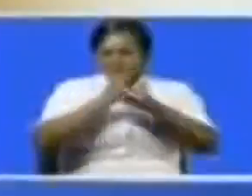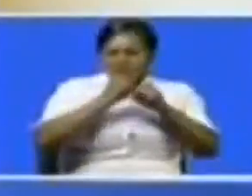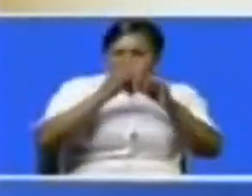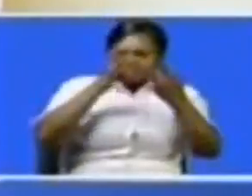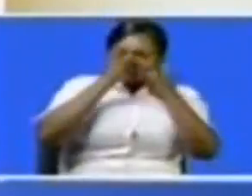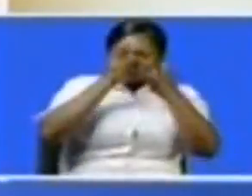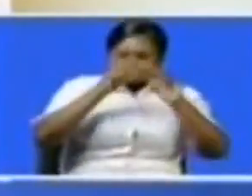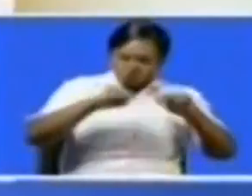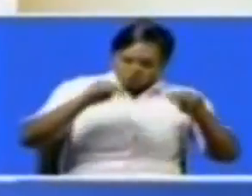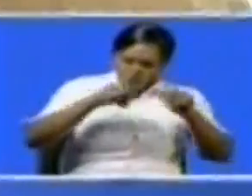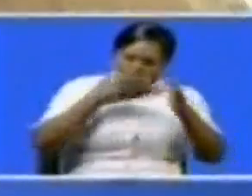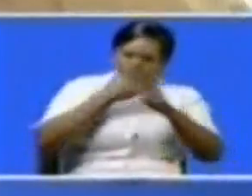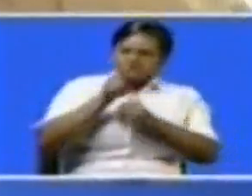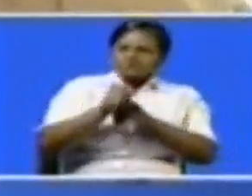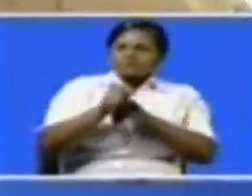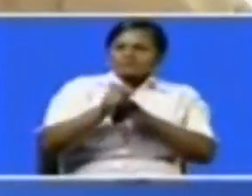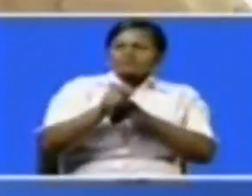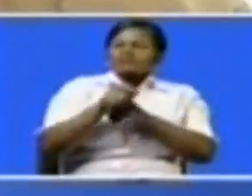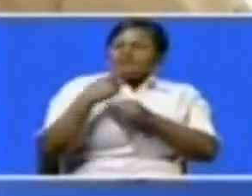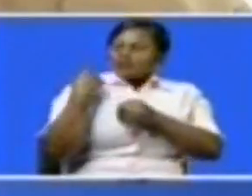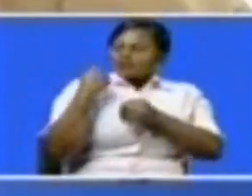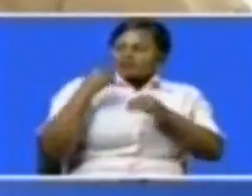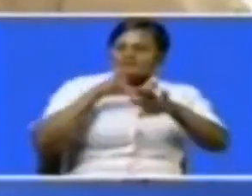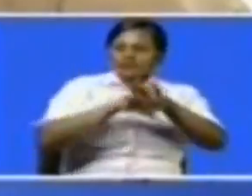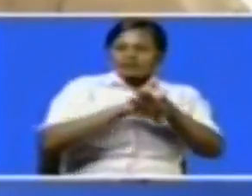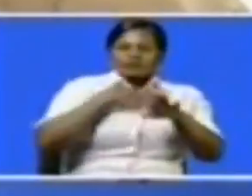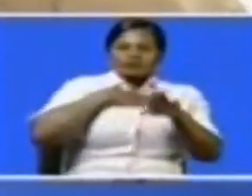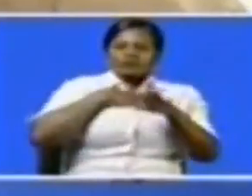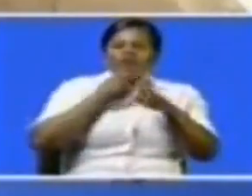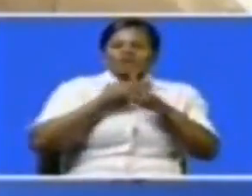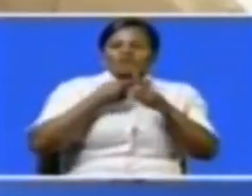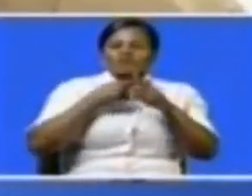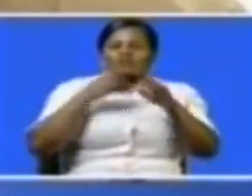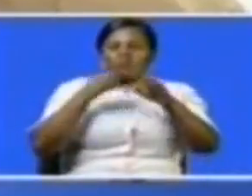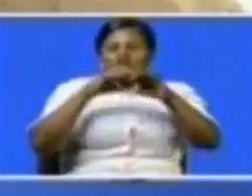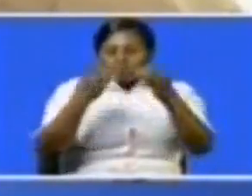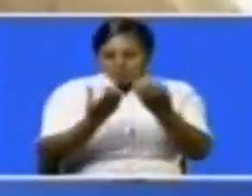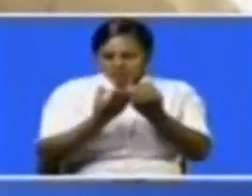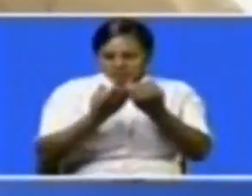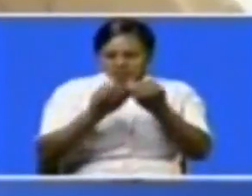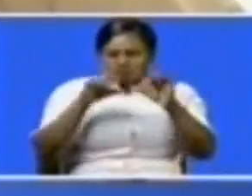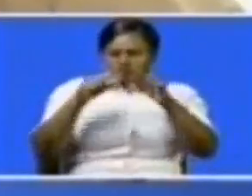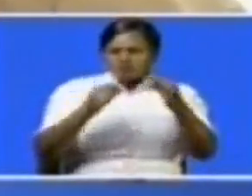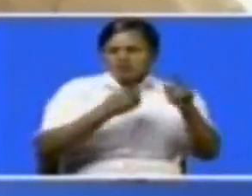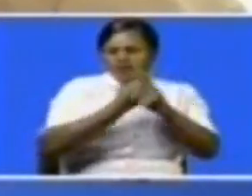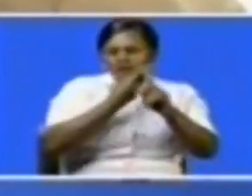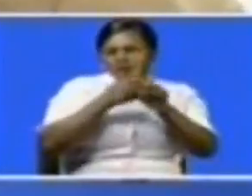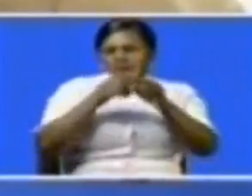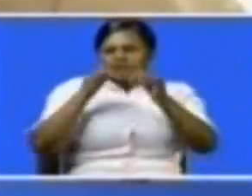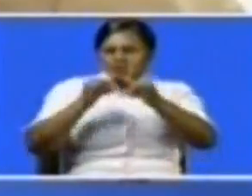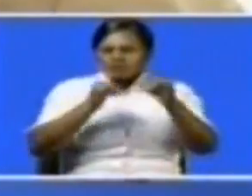jopo maalum la uchunguzi dhidi yao. We have recently received requests from community groups and individuals who